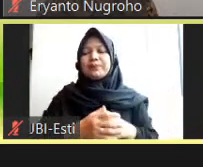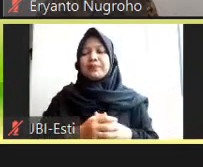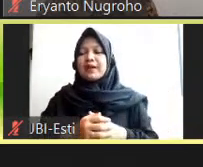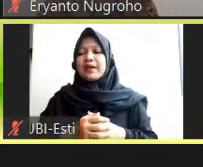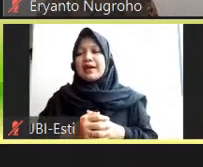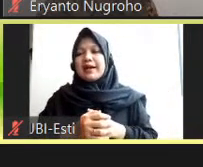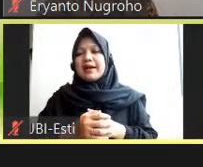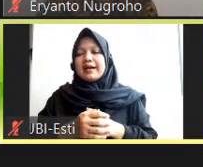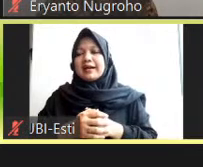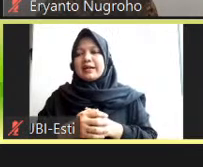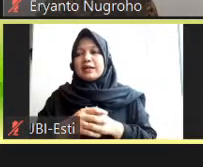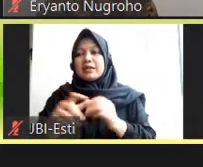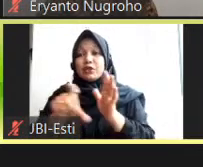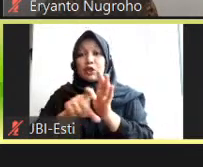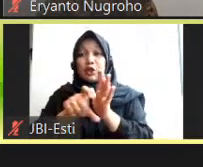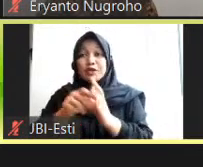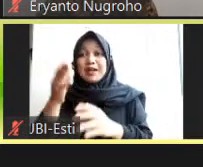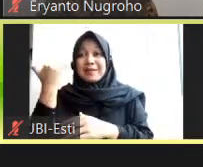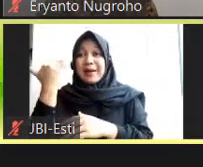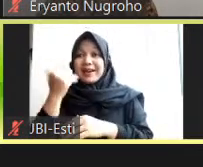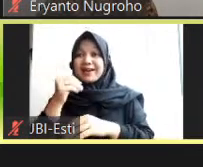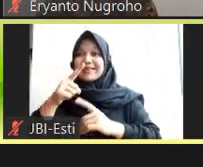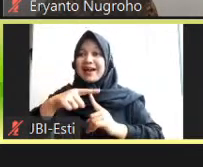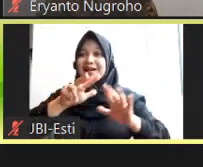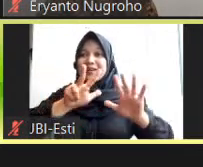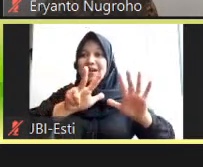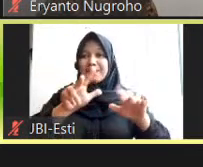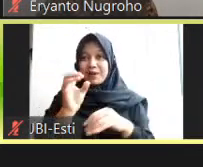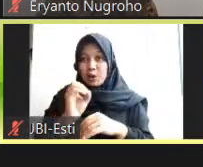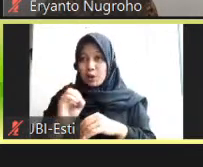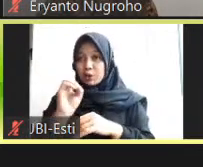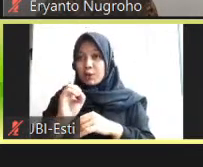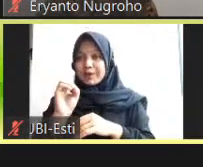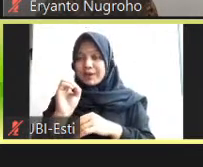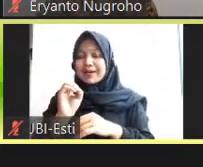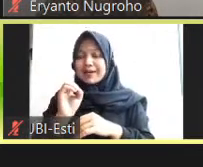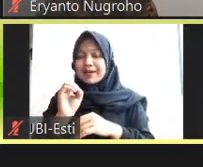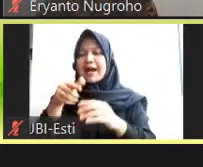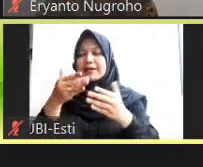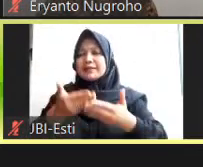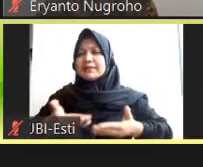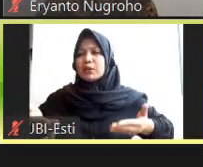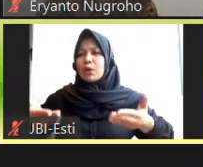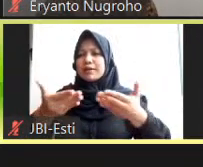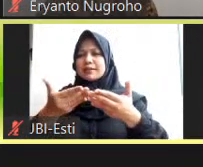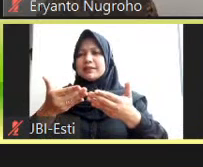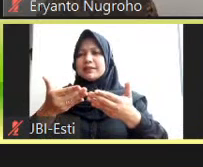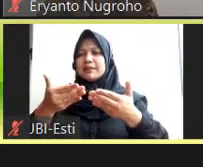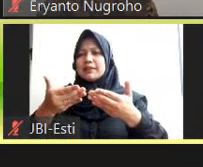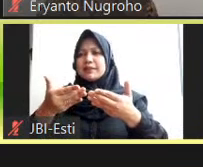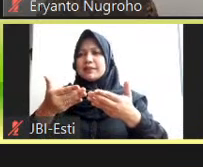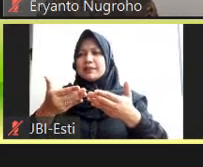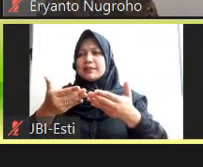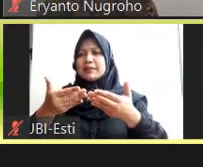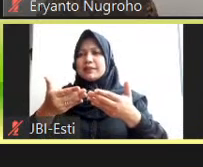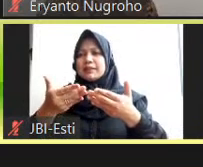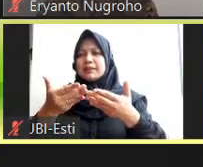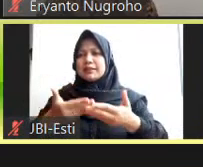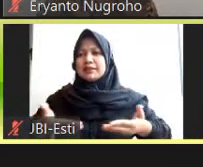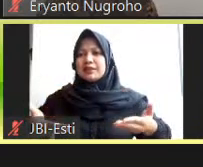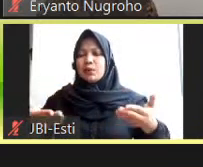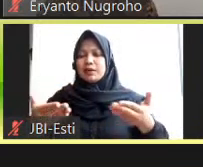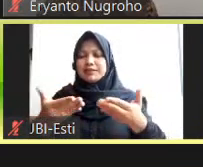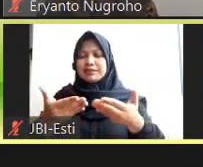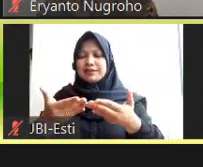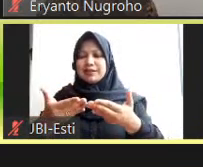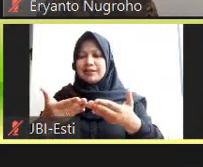aksi 8 Oktober 2020 lalu, itu kan memang kondisinya saat itu sedang masih dilanda, udah dilanda